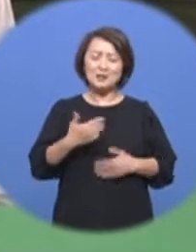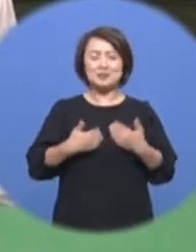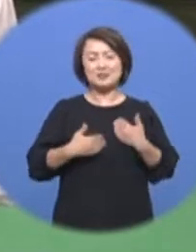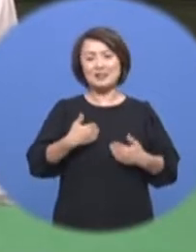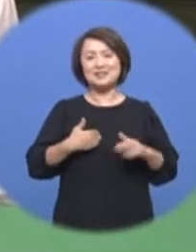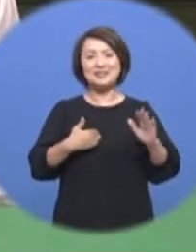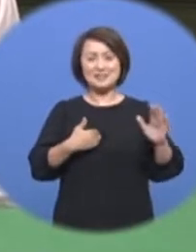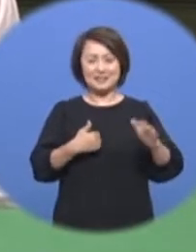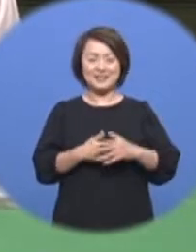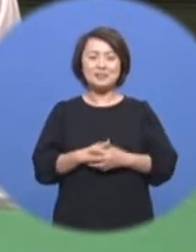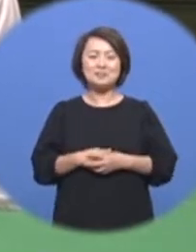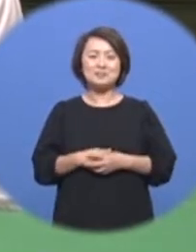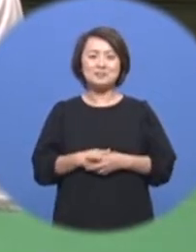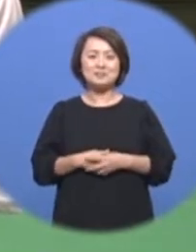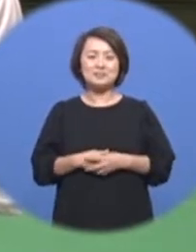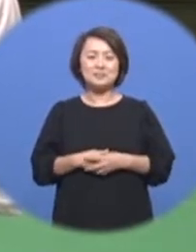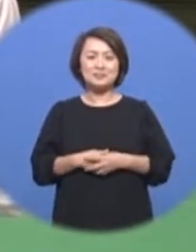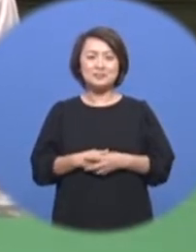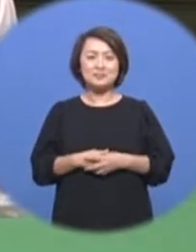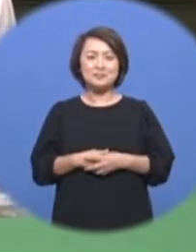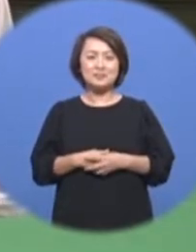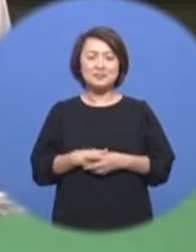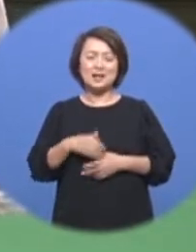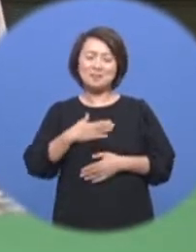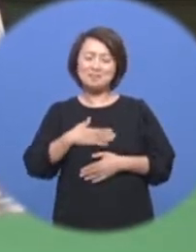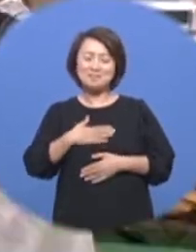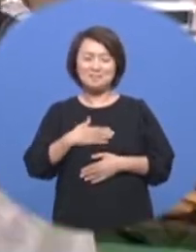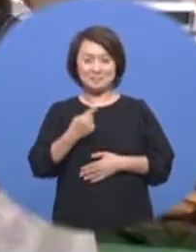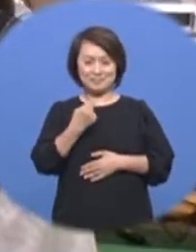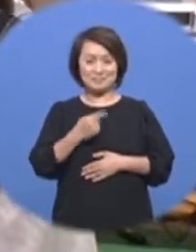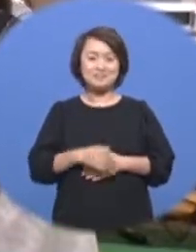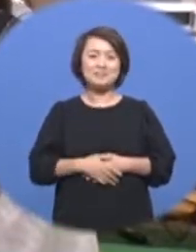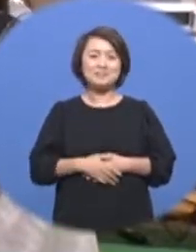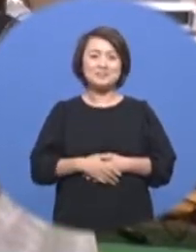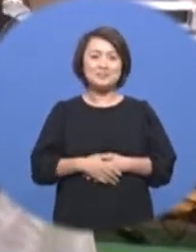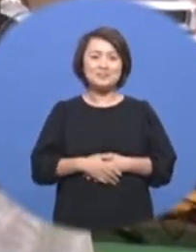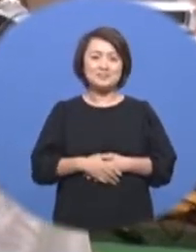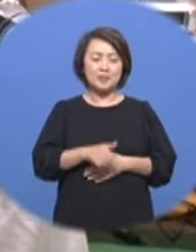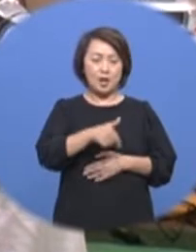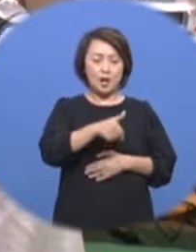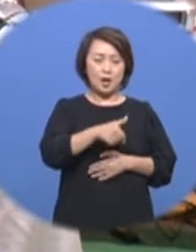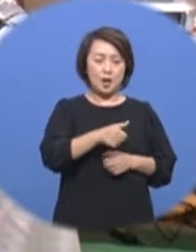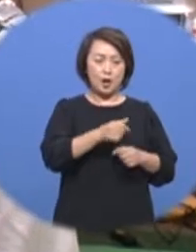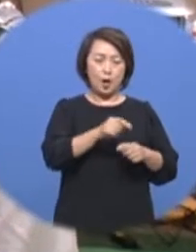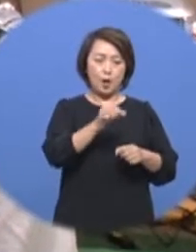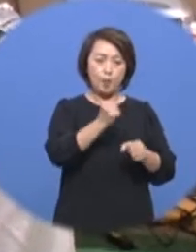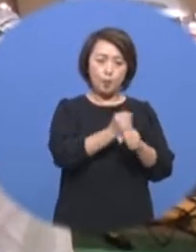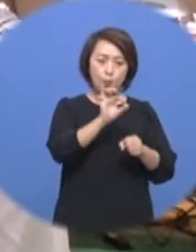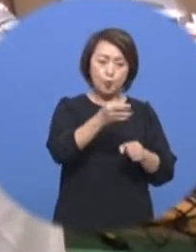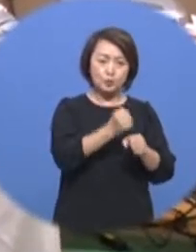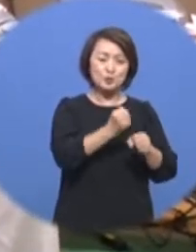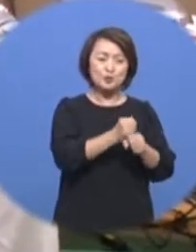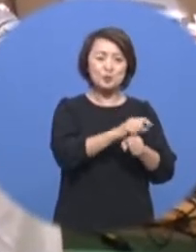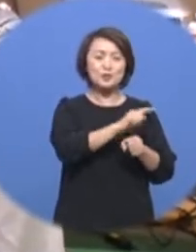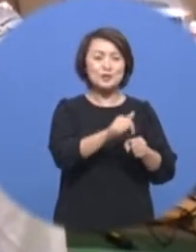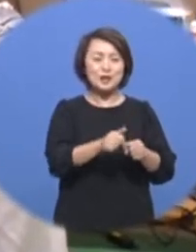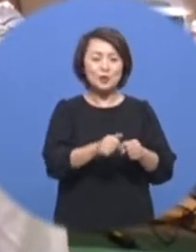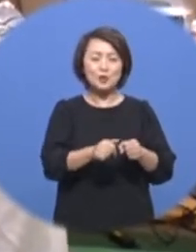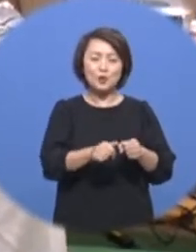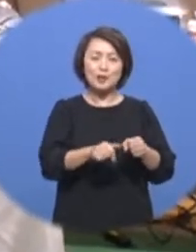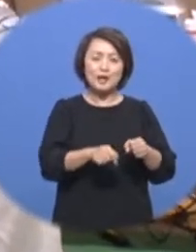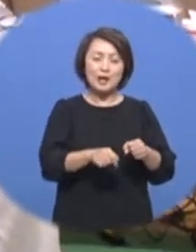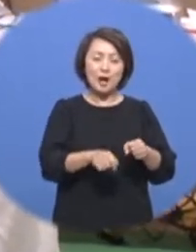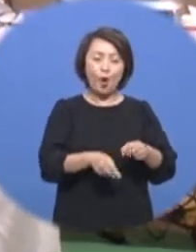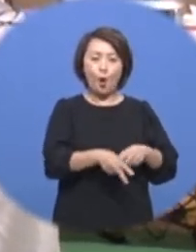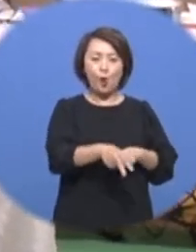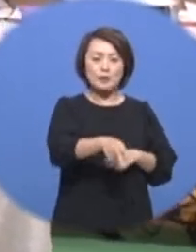です。気持ちよかった。プラバンとかお散歩とかが一番楽しかったです